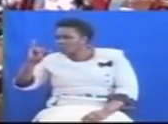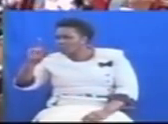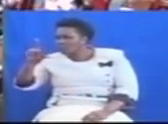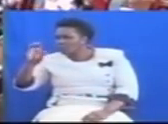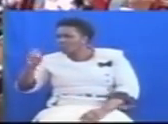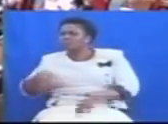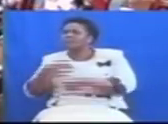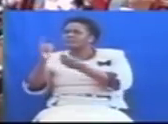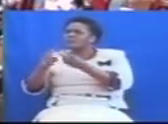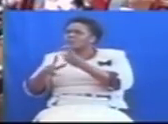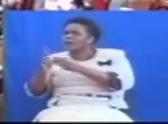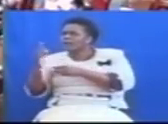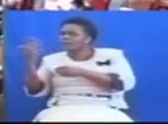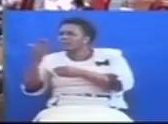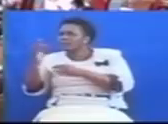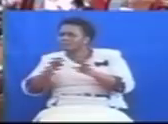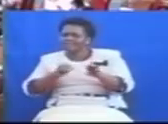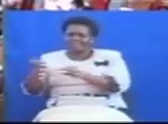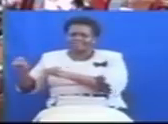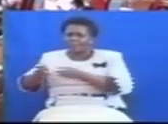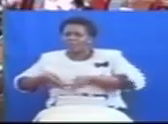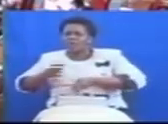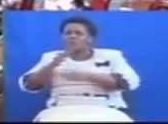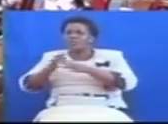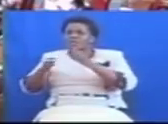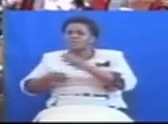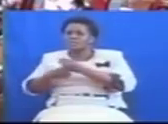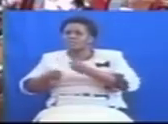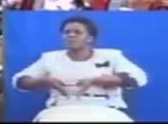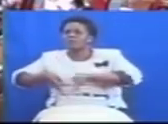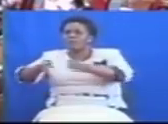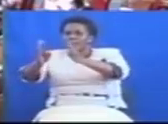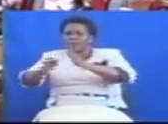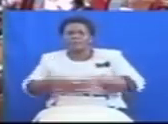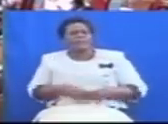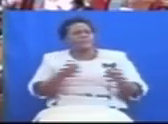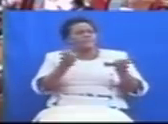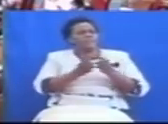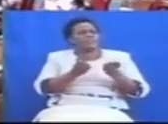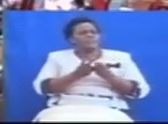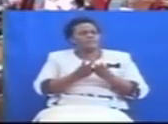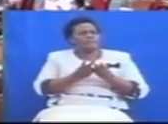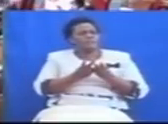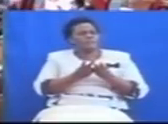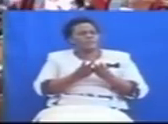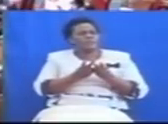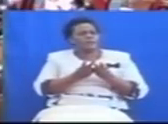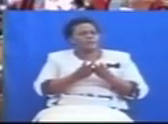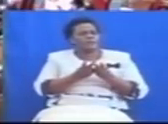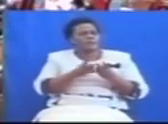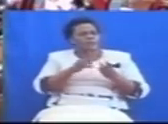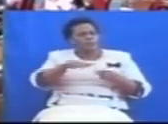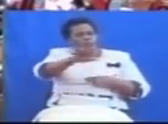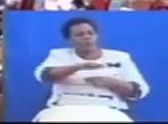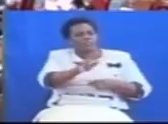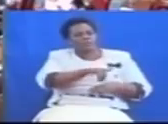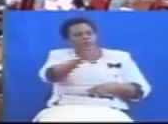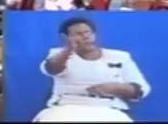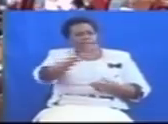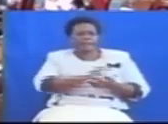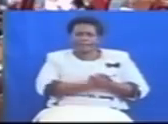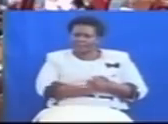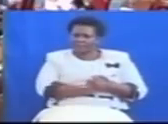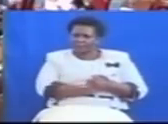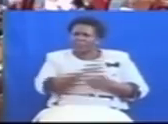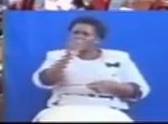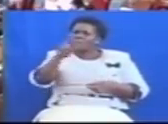ujenzi wa barabara, lakini pia kata ya uwanja wa ndege ambao kulikuwa kuna ujenzi wa chuo cha kilimo. Sasa wananchi hawa wanapata shida na